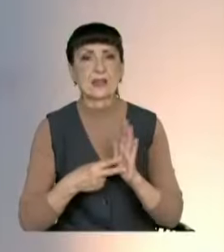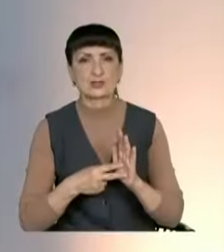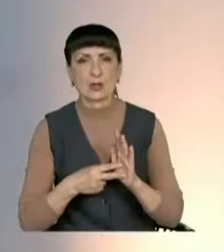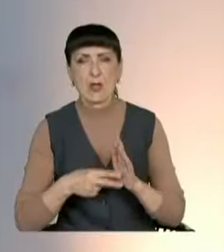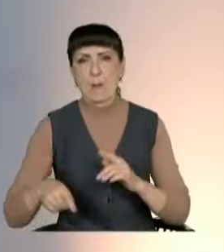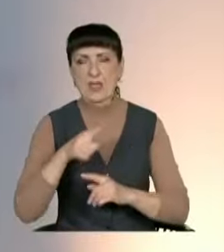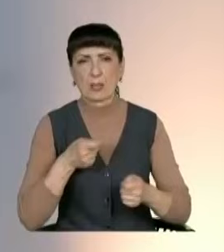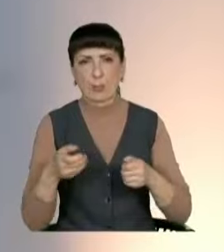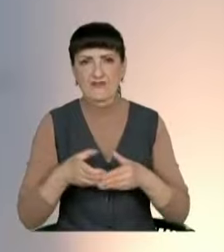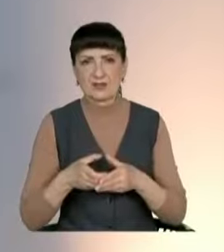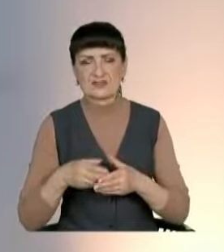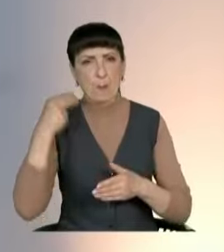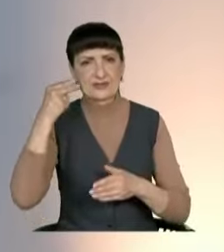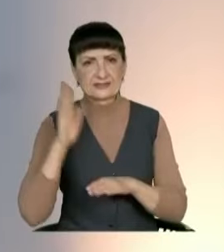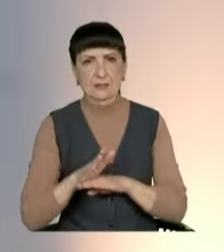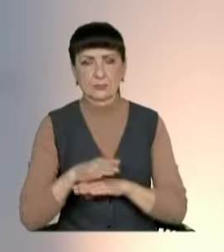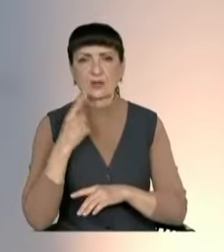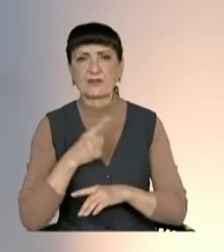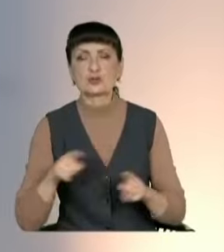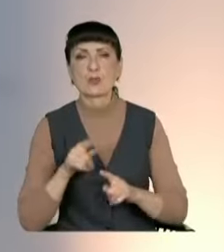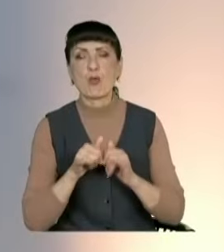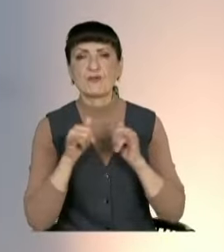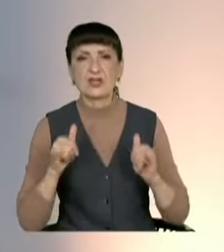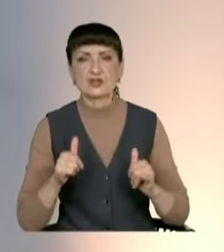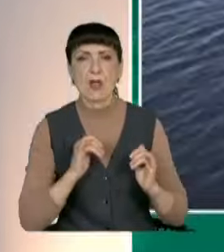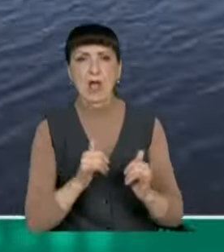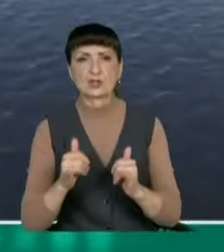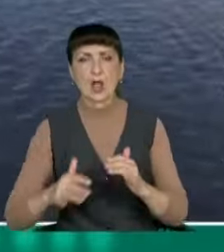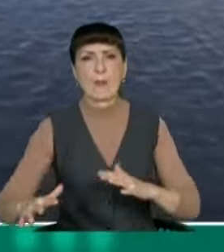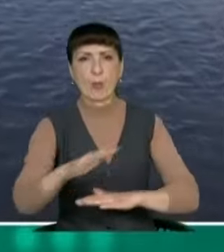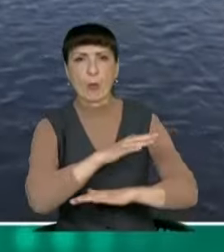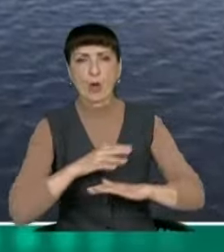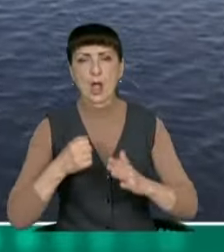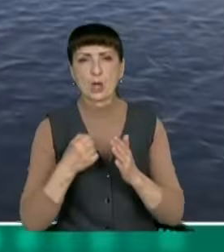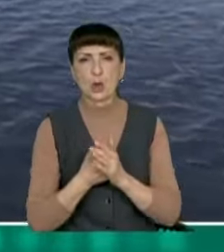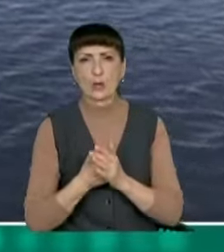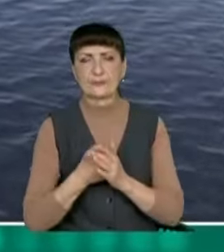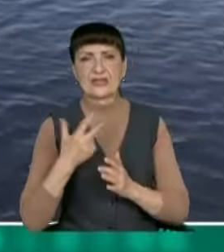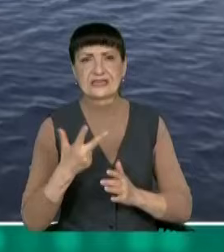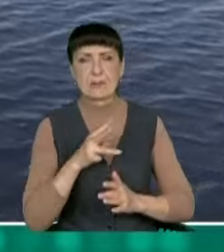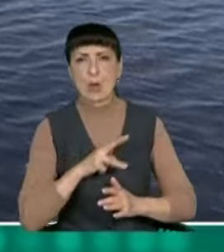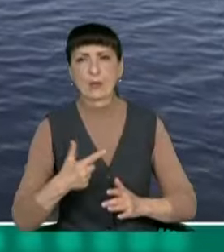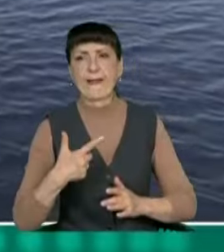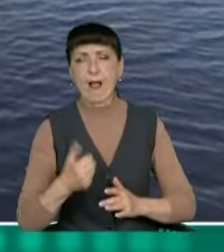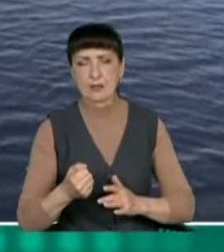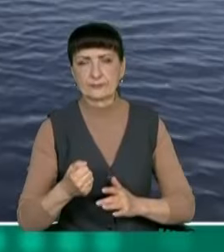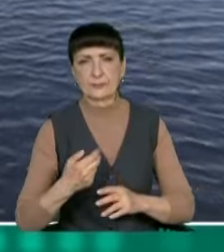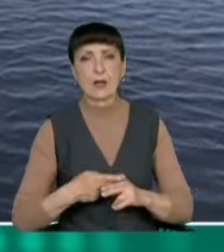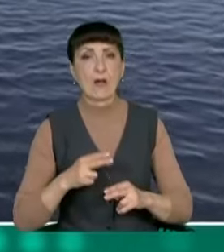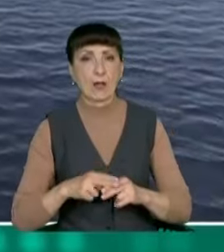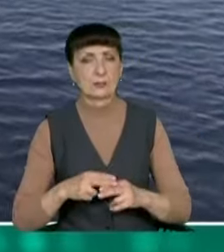перед правительством, президентом страны о том, чтобы увеличить орошаемое поле до 3 миллионов гектаров. Это